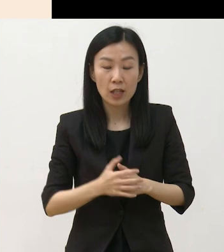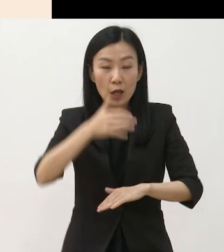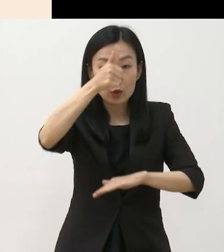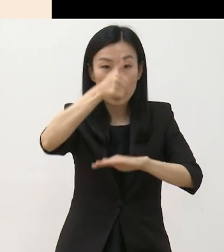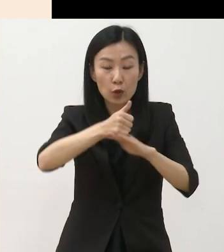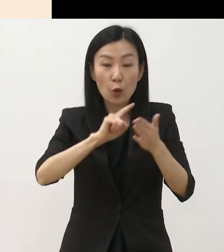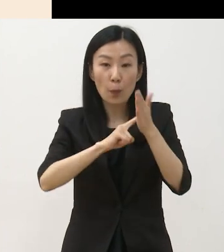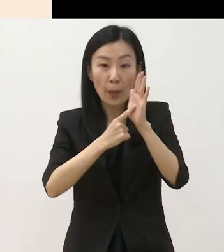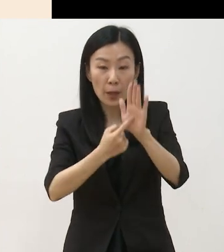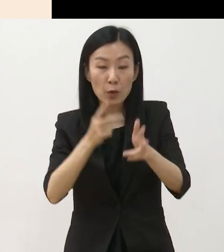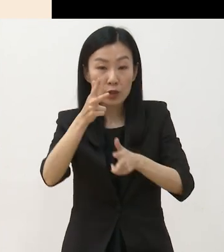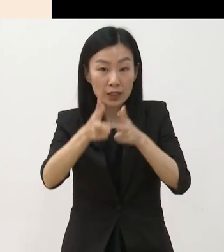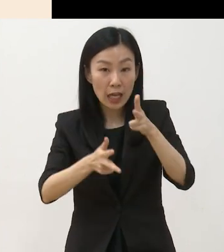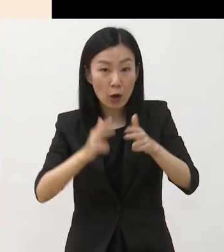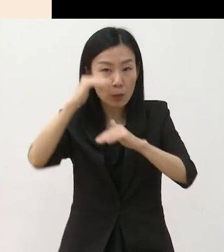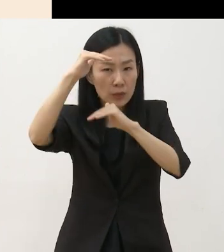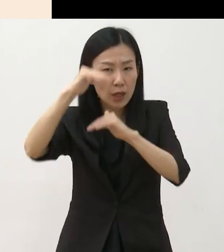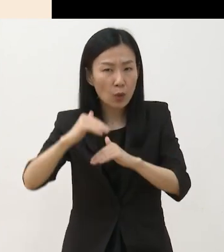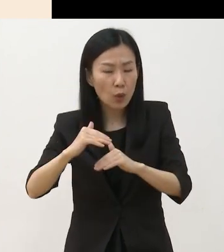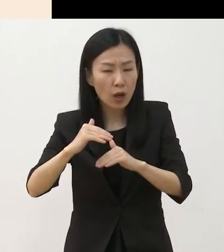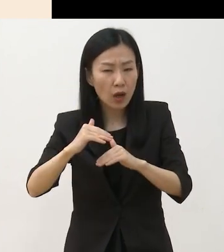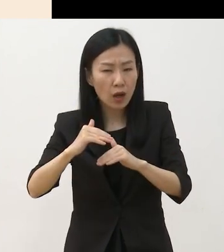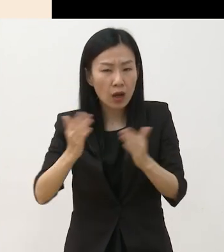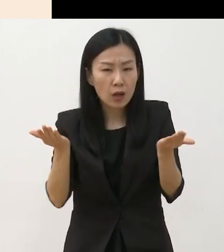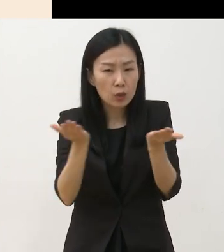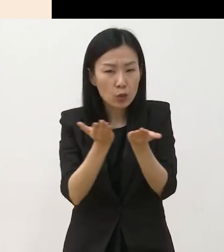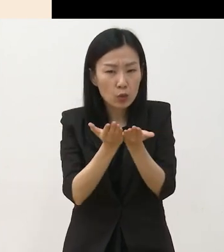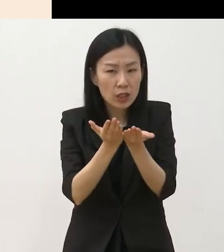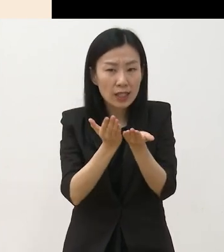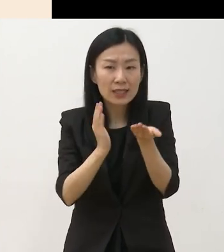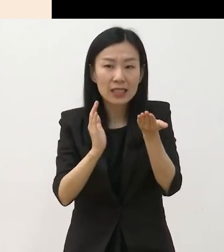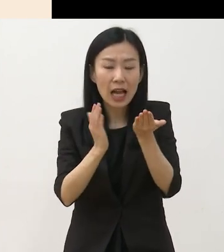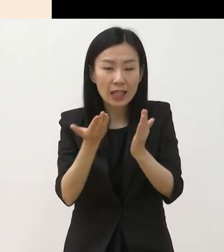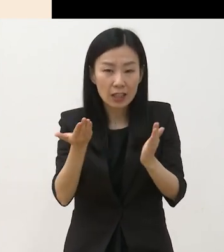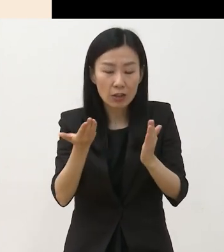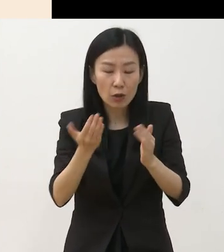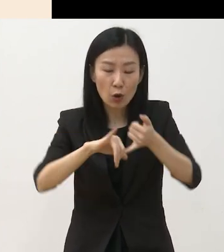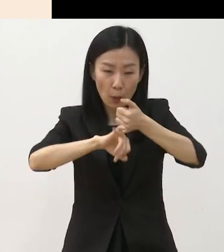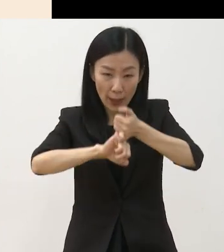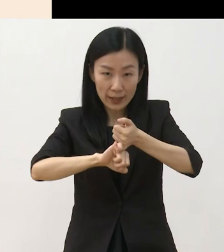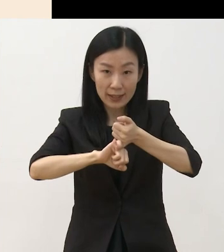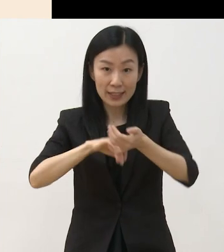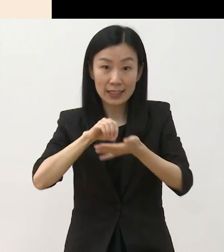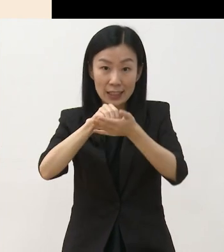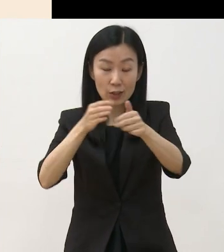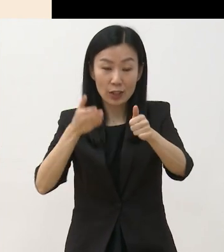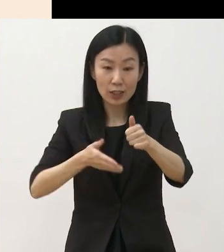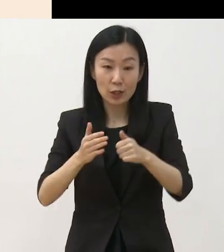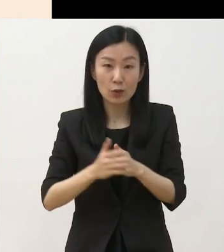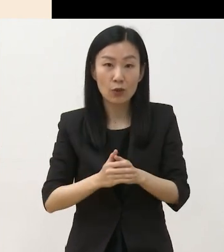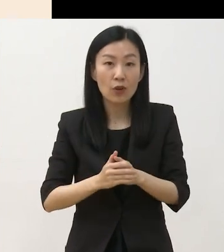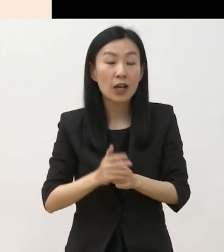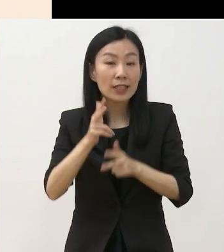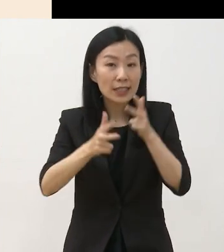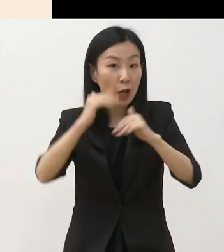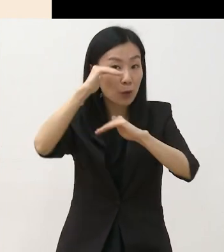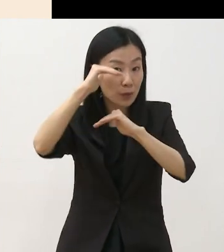내용과 동일하지 않은 내용으로 반드시 신청을 해 주셔야 하고요. 사업